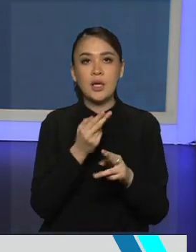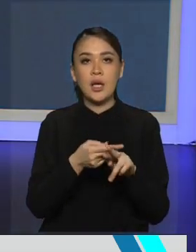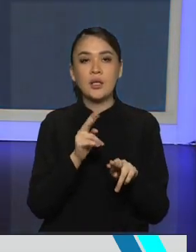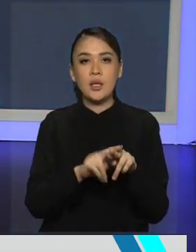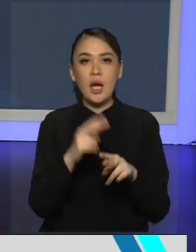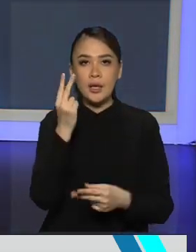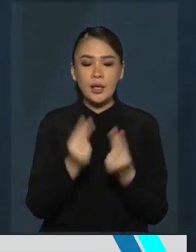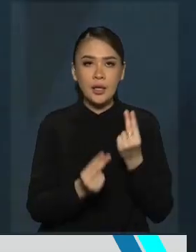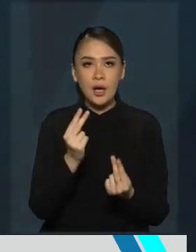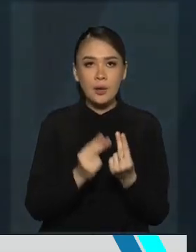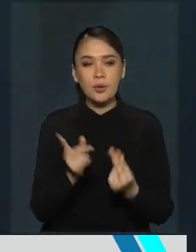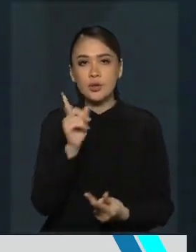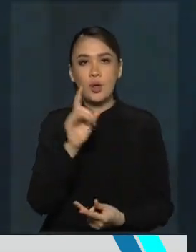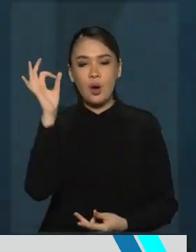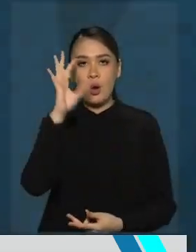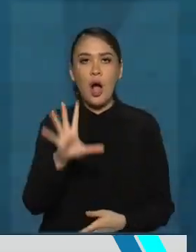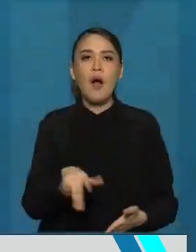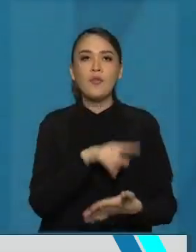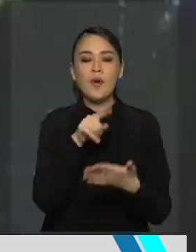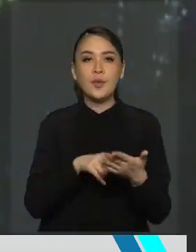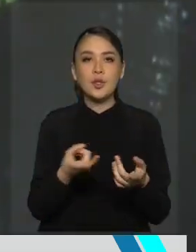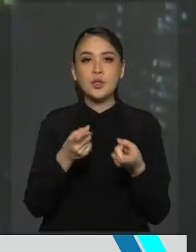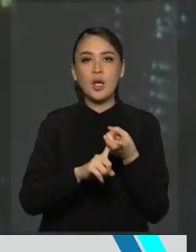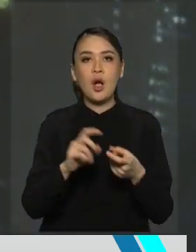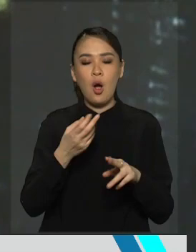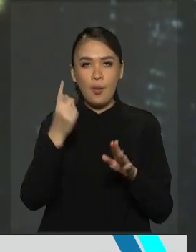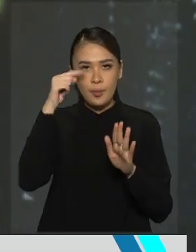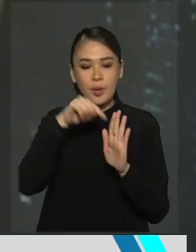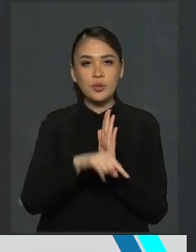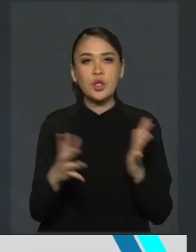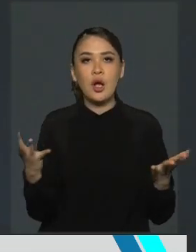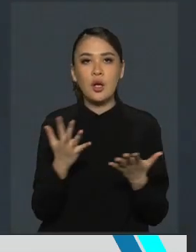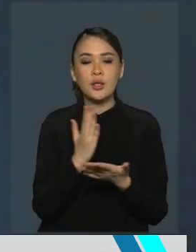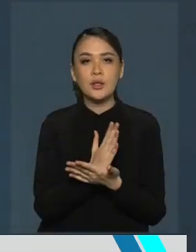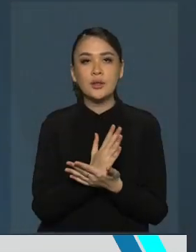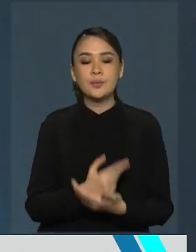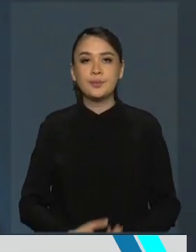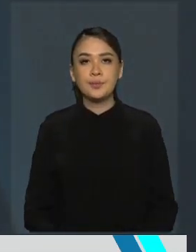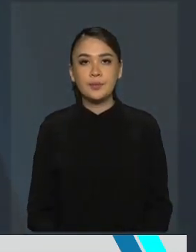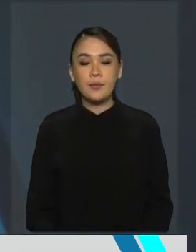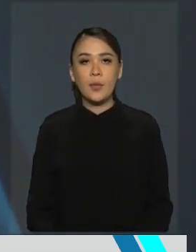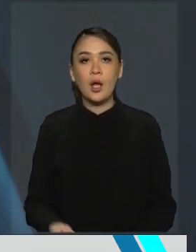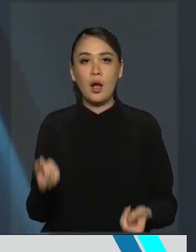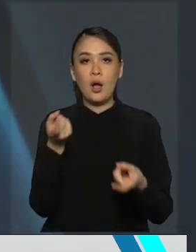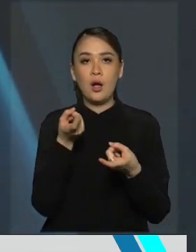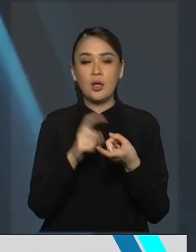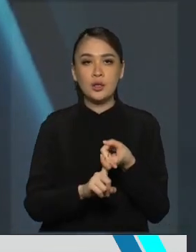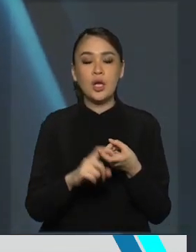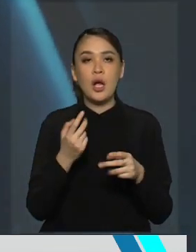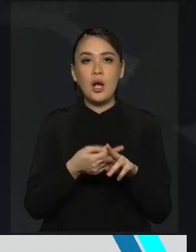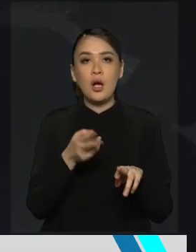лудомании, в игромании. А что касается вопросов оборонной промышленности? Что касается вопросов